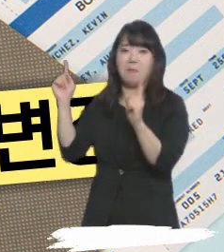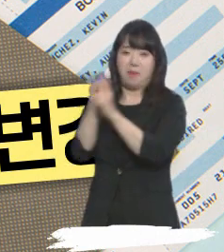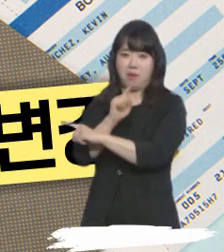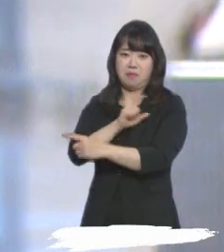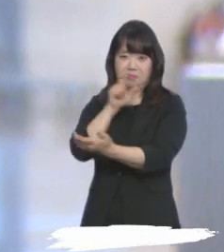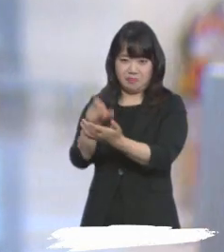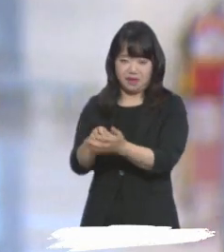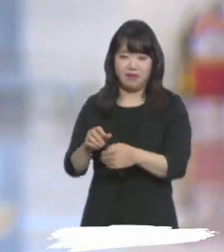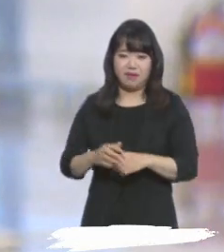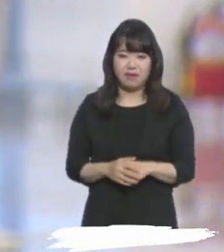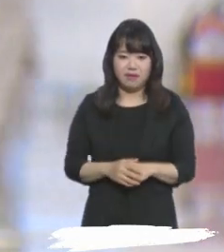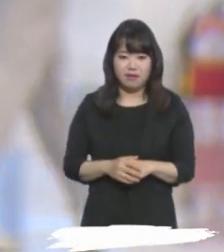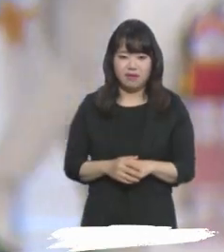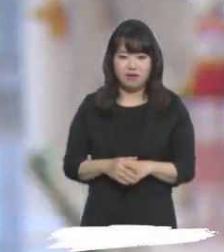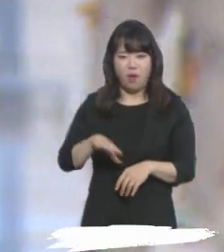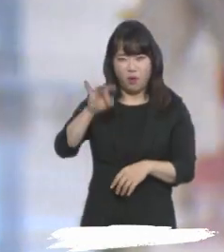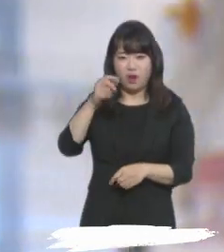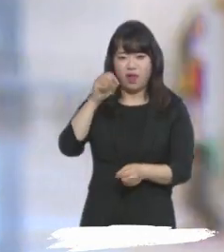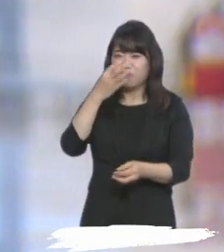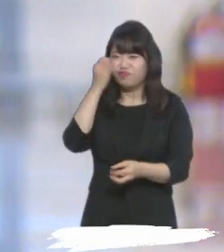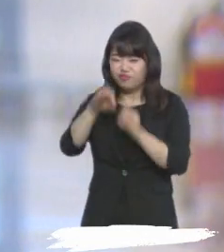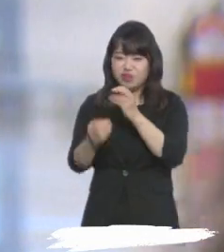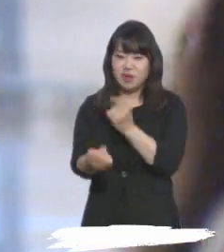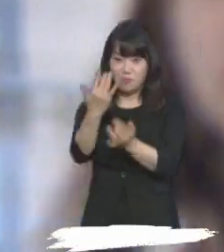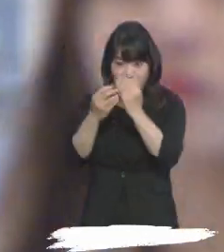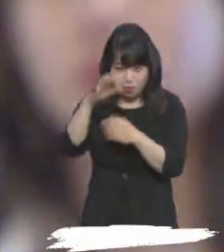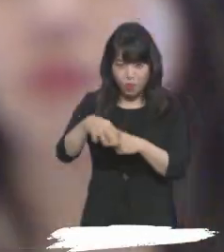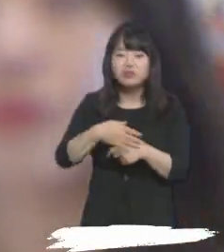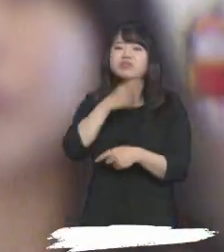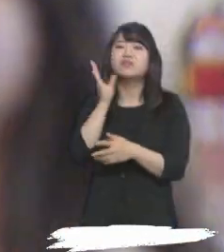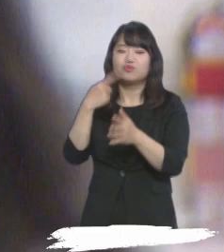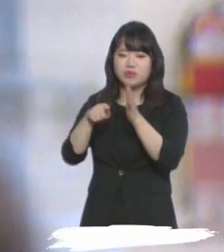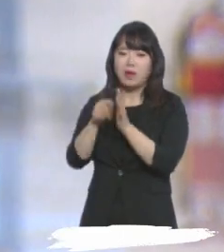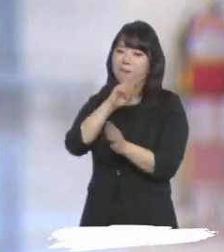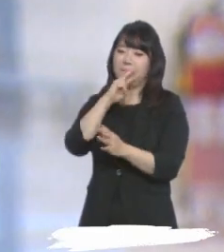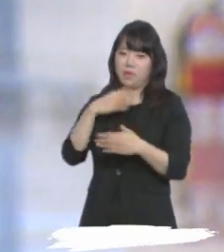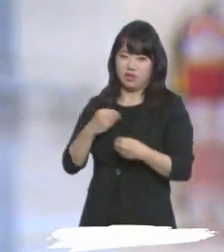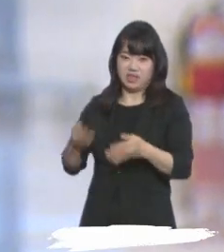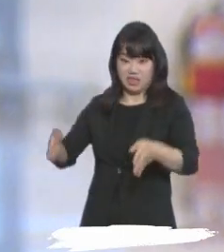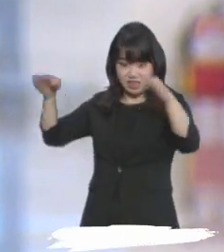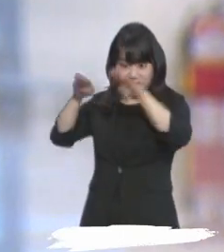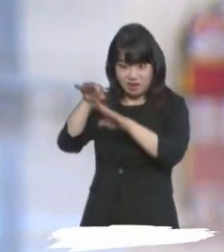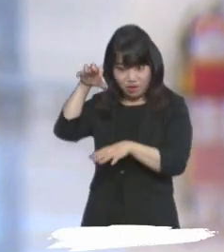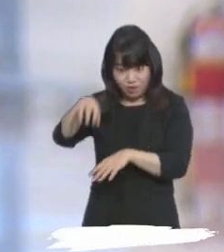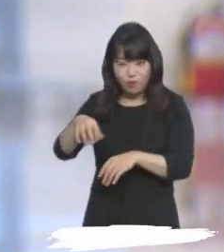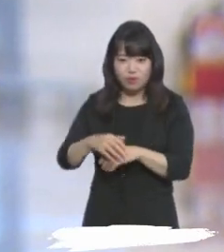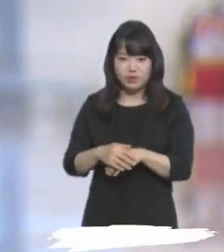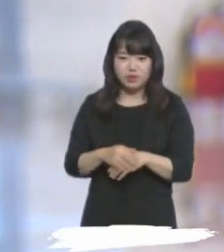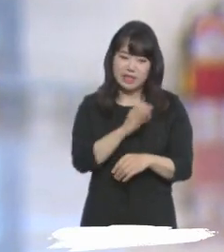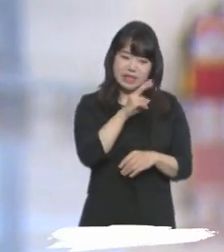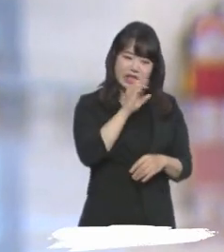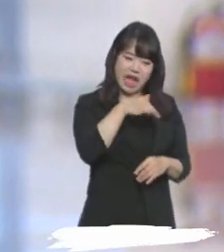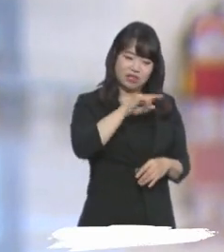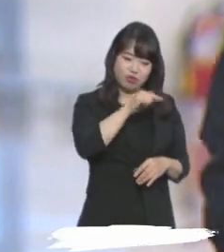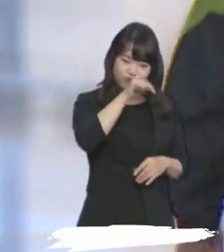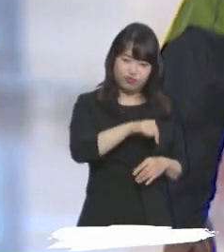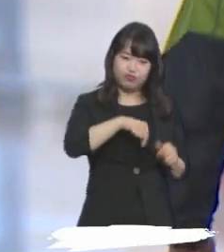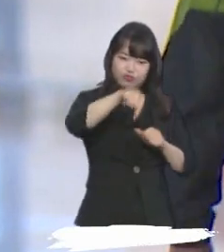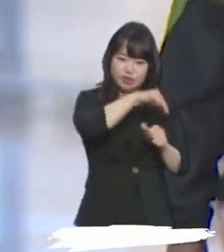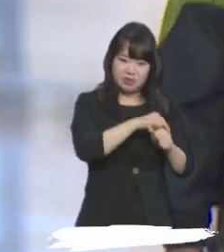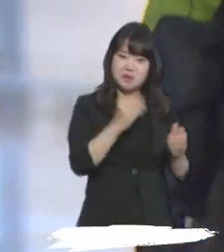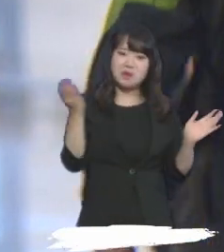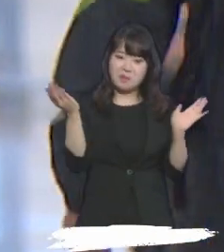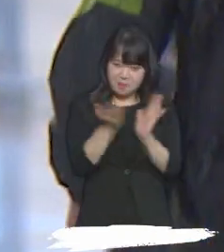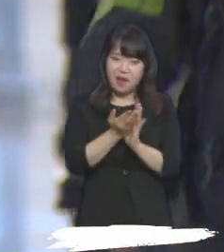겁니다. 소각장 시설하고 그다음에 어르신들 위한 편의시설이 저희 같은 양천구 신월동 같은 경우는